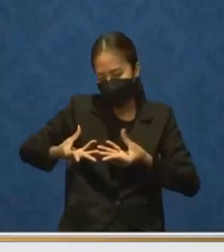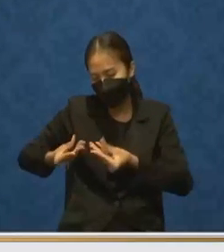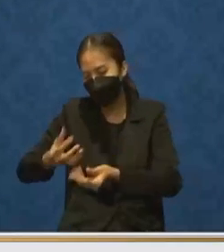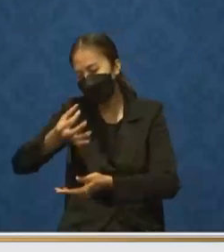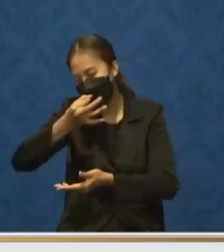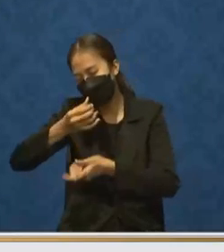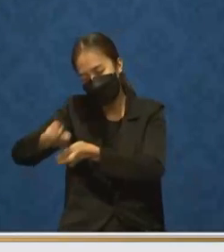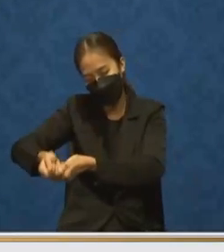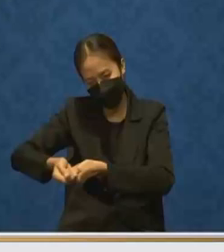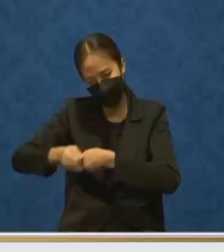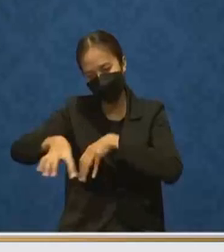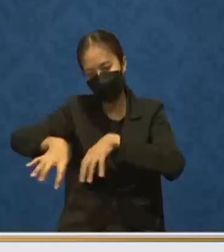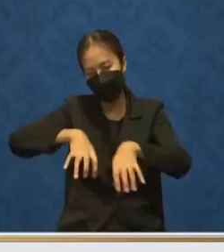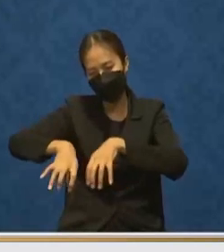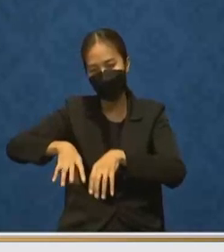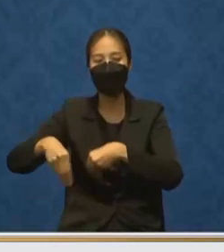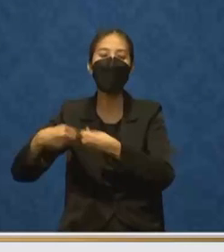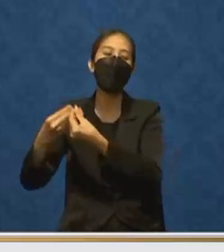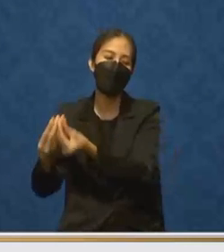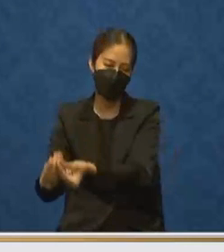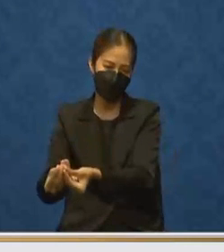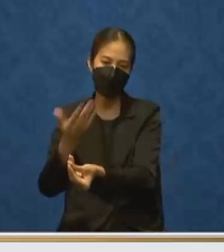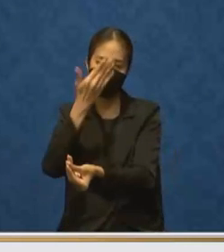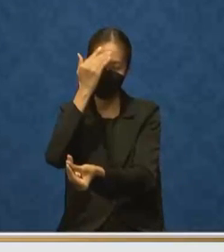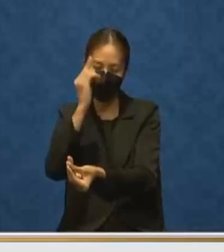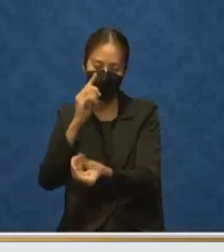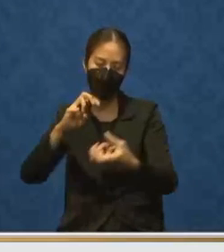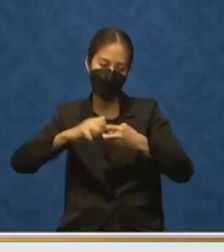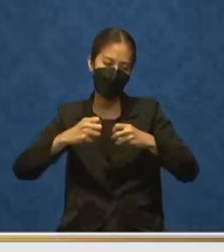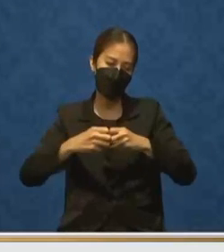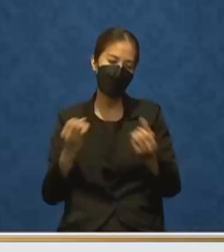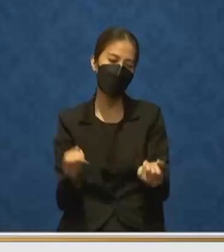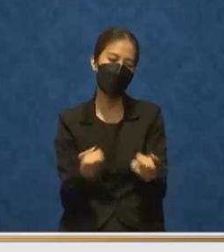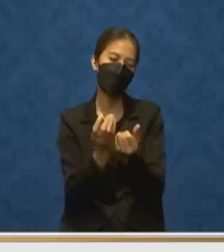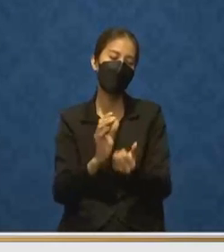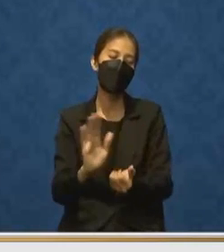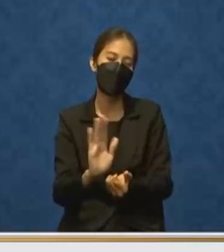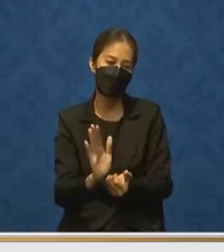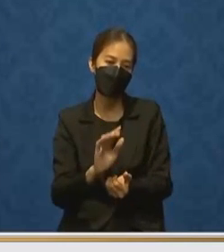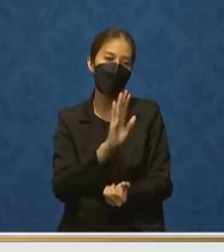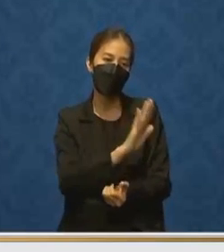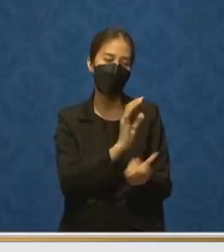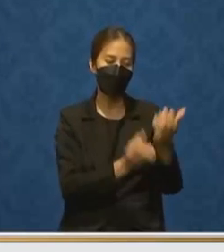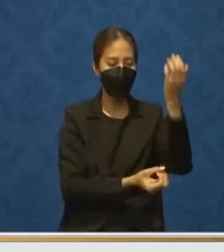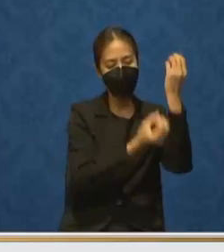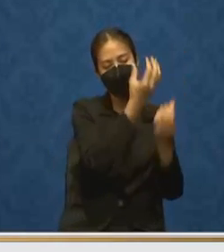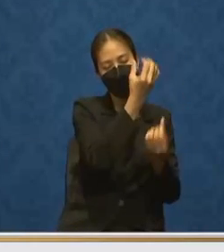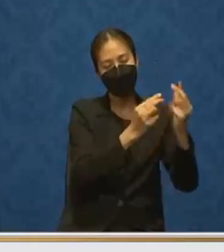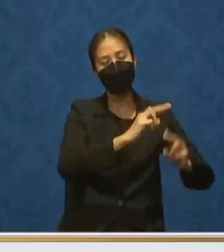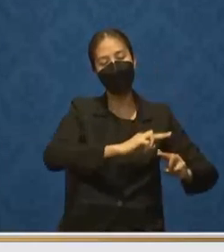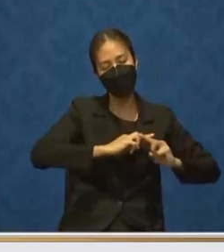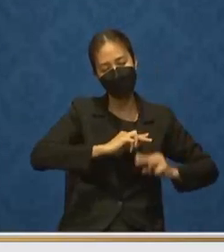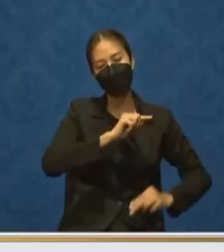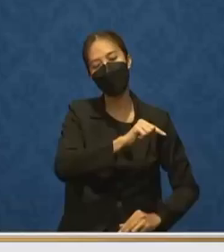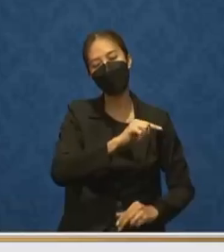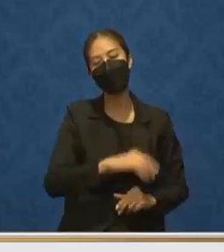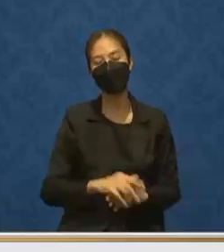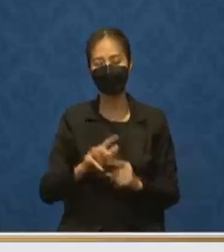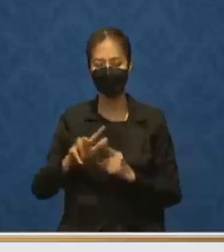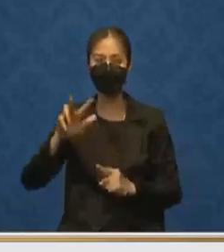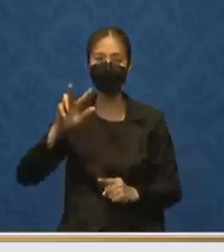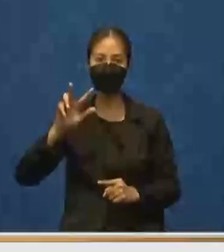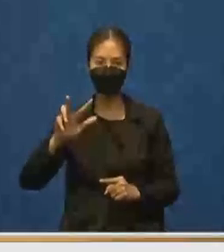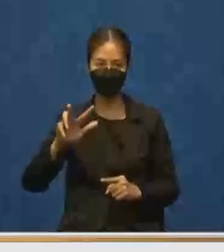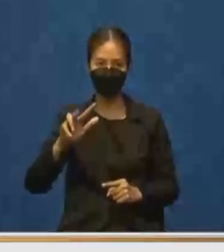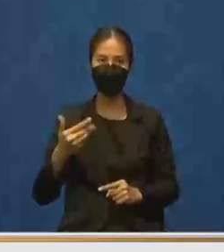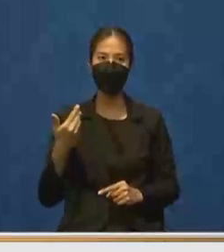านเพื่อลดปัญหาความขัดแย้งและการใช้ประโยชน์ทรัพยากรที่ดินและป่าไม้ในพื้นที่เขตป่าสงวนแห่งชาติ 3. การจัด